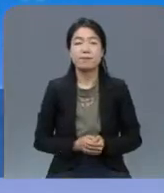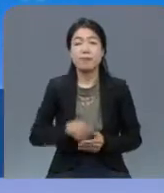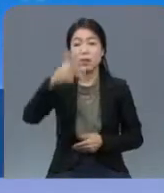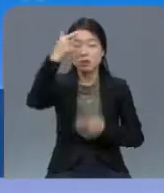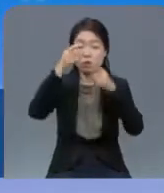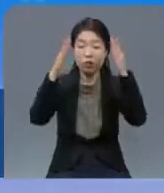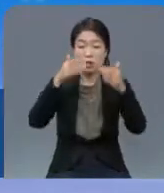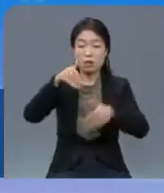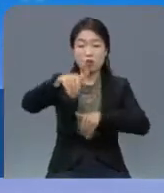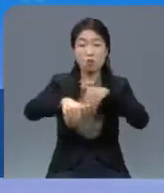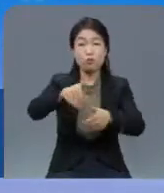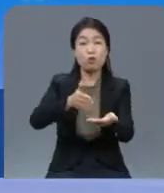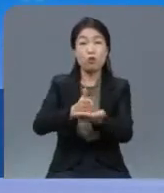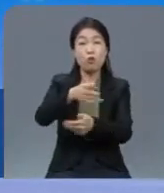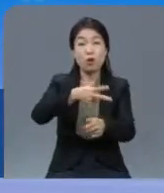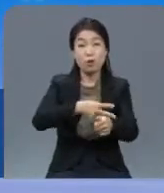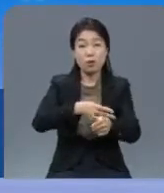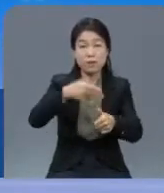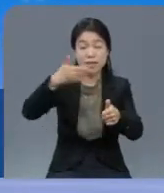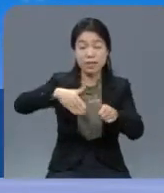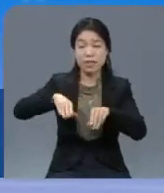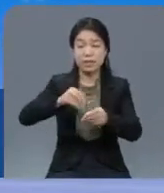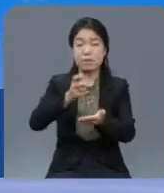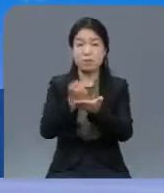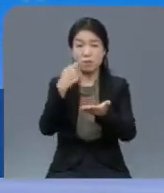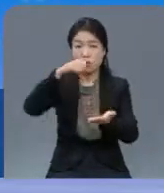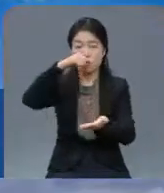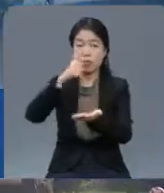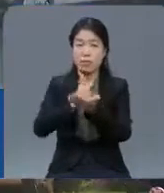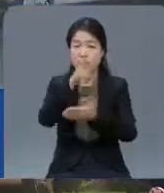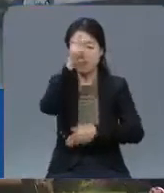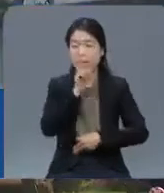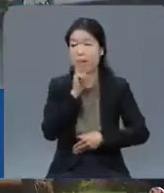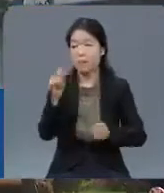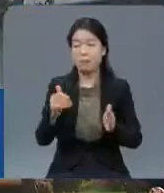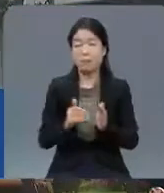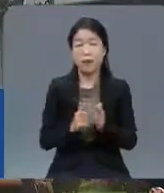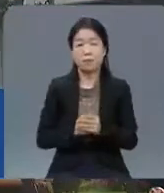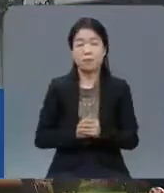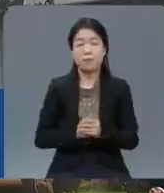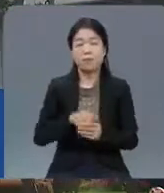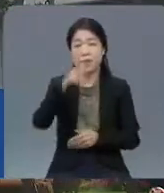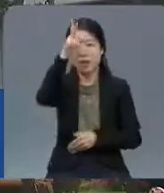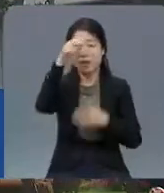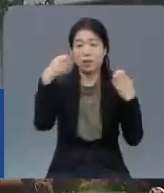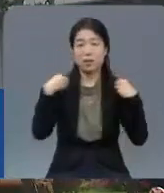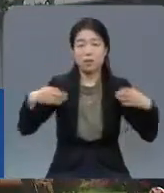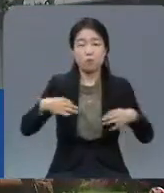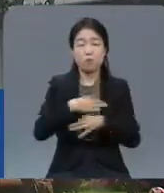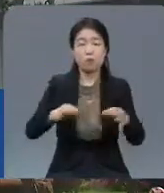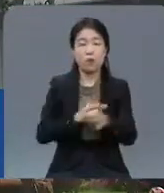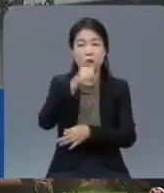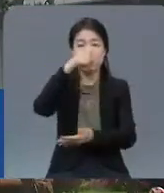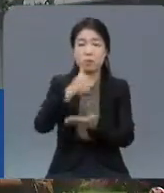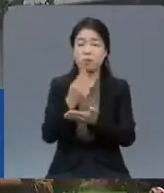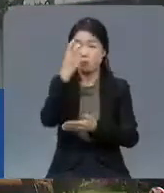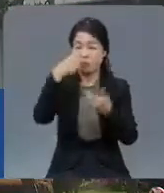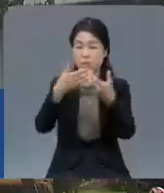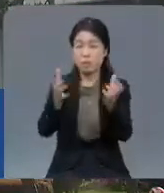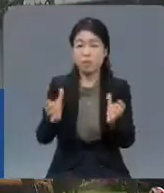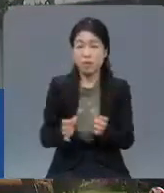조선대 무용과 교수가 청탁금지법 위반 혐의로 경찰에 입건됐습니다. 광주경찰청 반부패